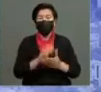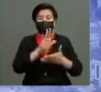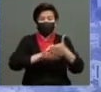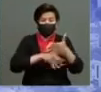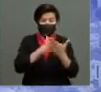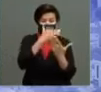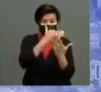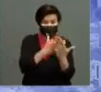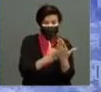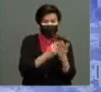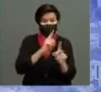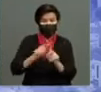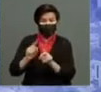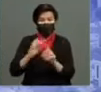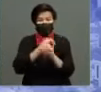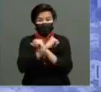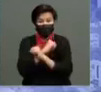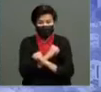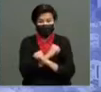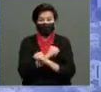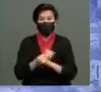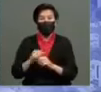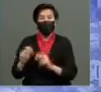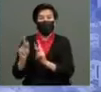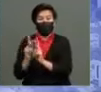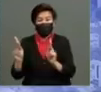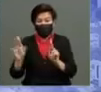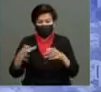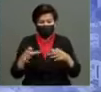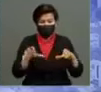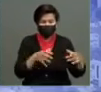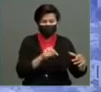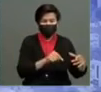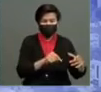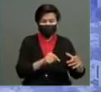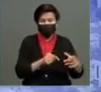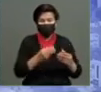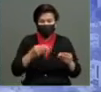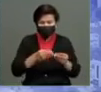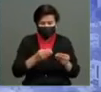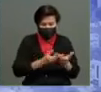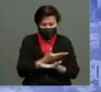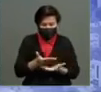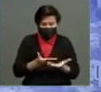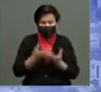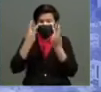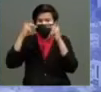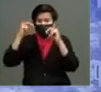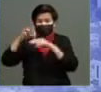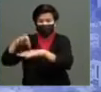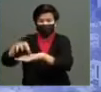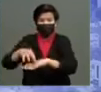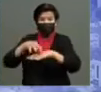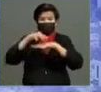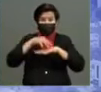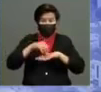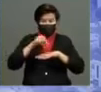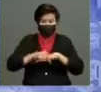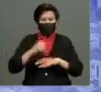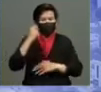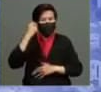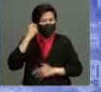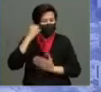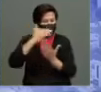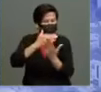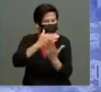ที่เกิดขึ้นมาทางคณะกรรมการชุดต่างๆซึ่งท่านนายกรัฐมนตรีได้แต่งตั้งขึ้นมาเราคิดกันล่วงหน้าหลายๆสเต็ปนะ